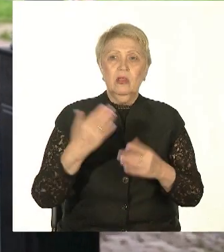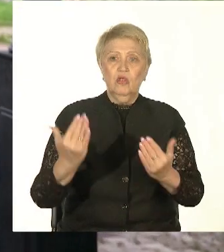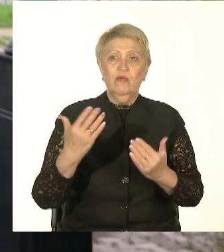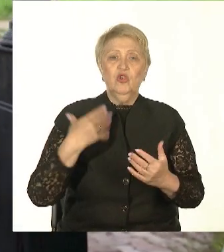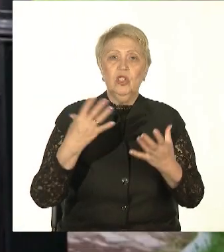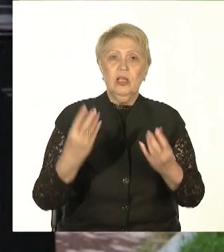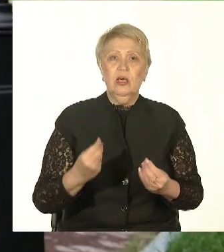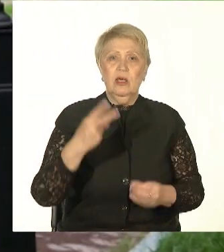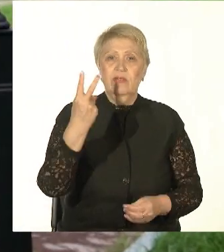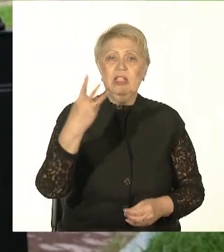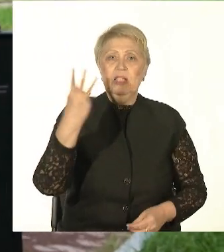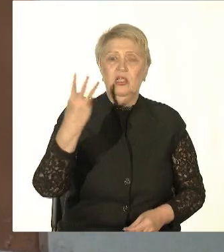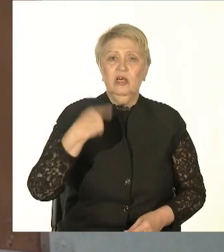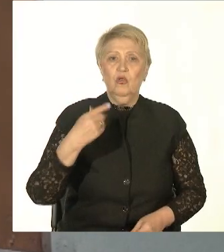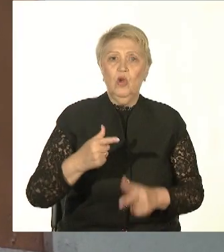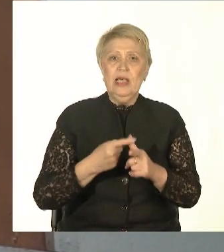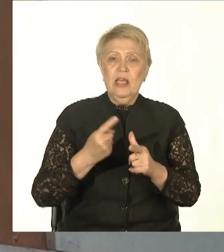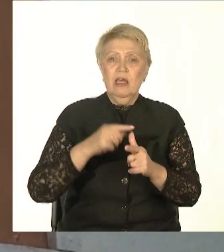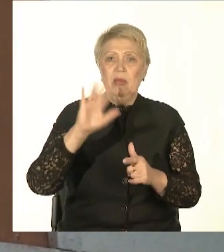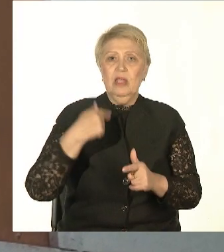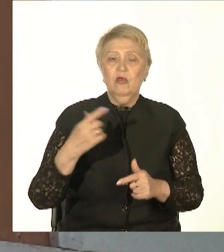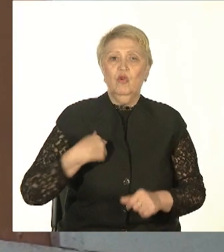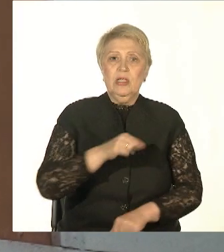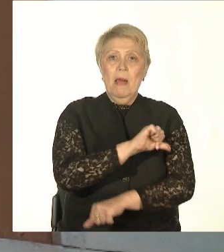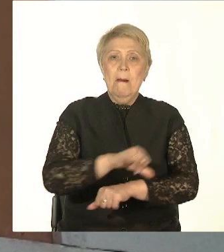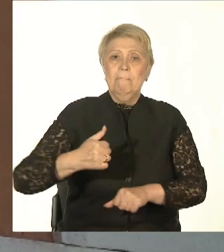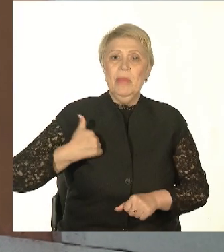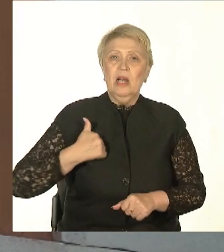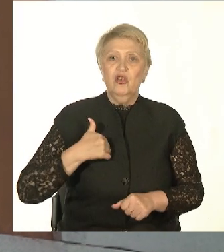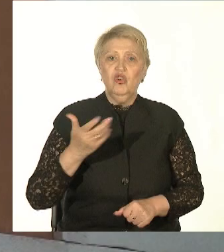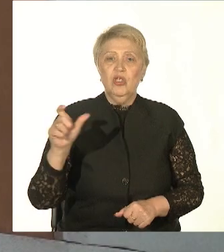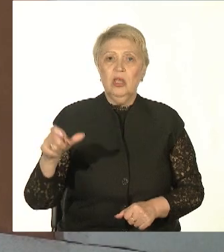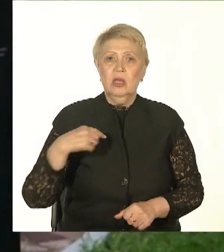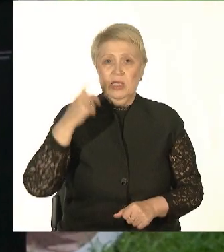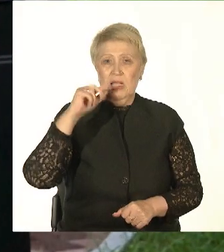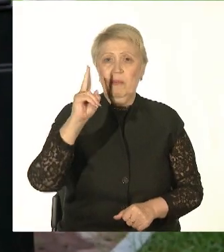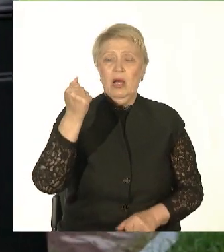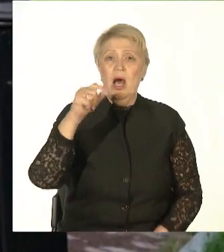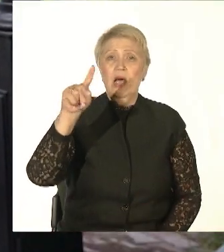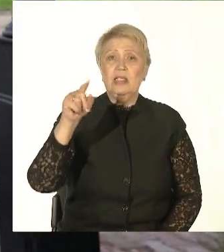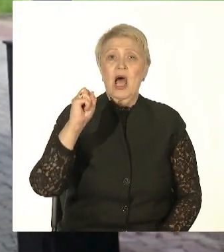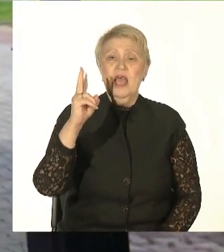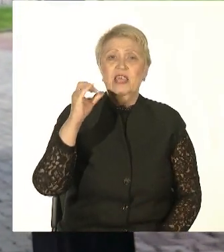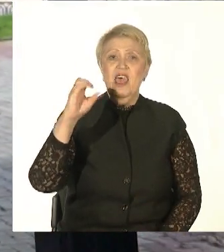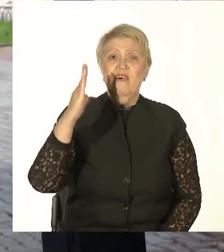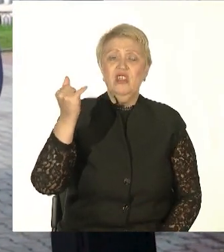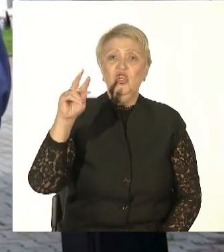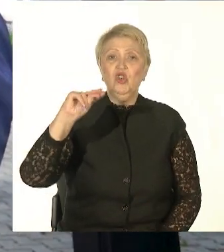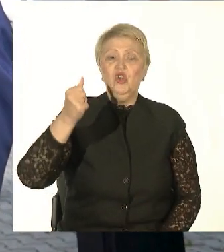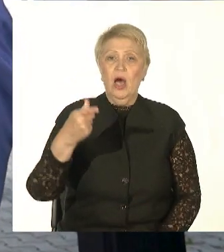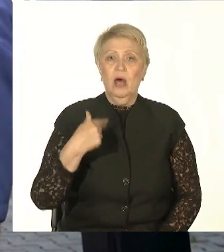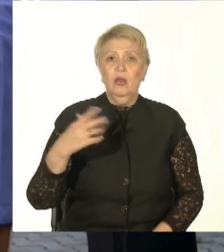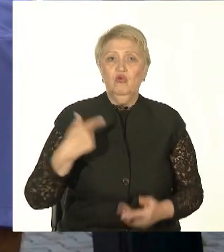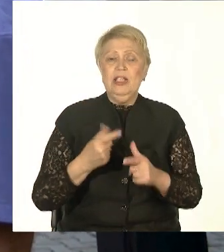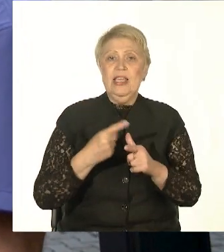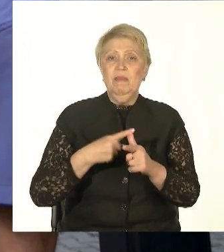день 23 именные пограничные заставы. Ну, далеко не будем ходить, мы все знаем, в Казакевичу. Вот, вот да? Она, пограничная застава имени героя Советского